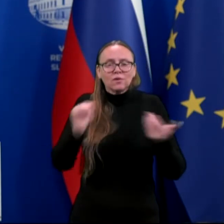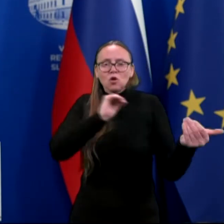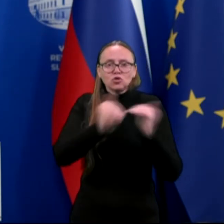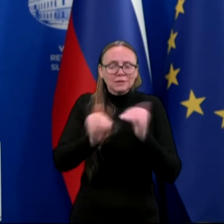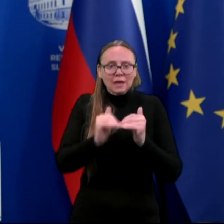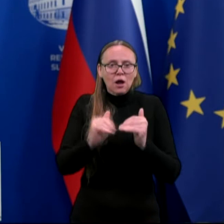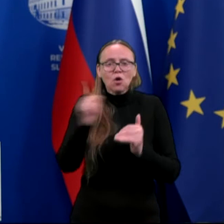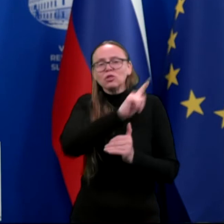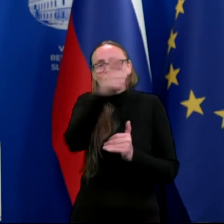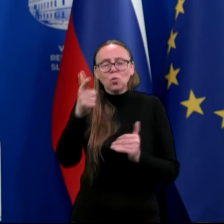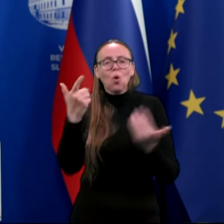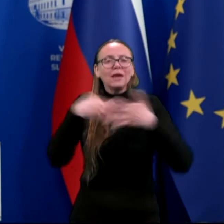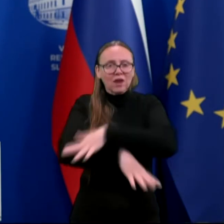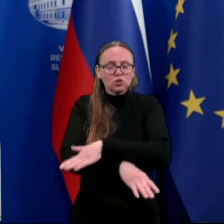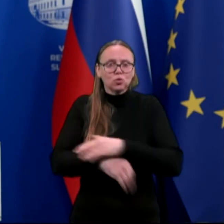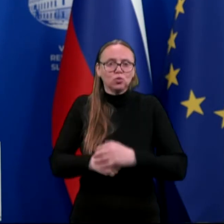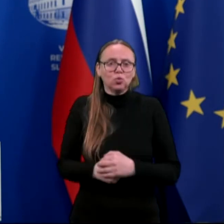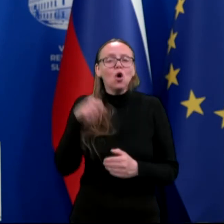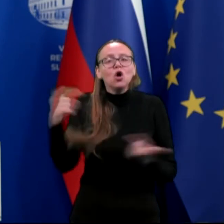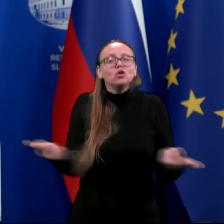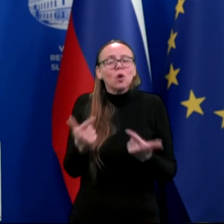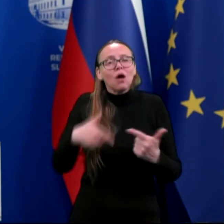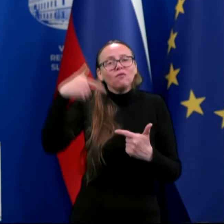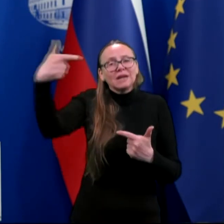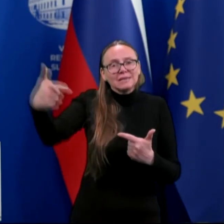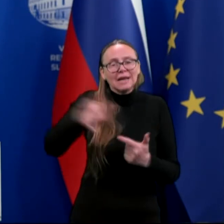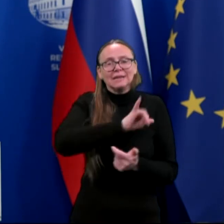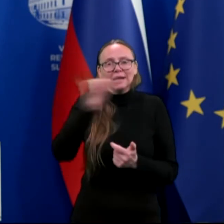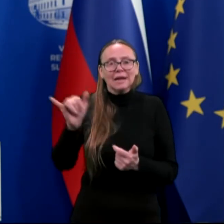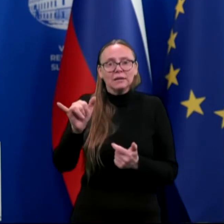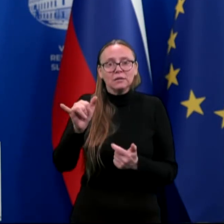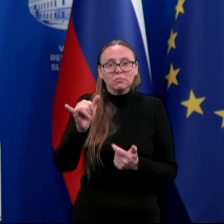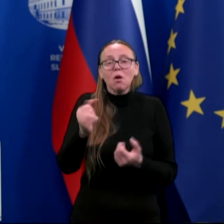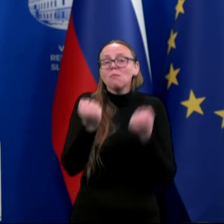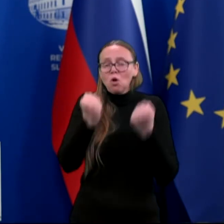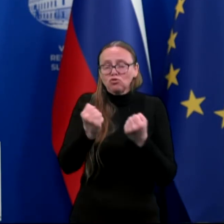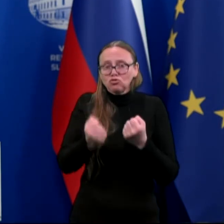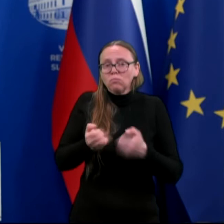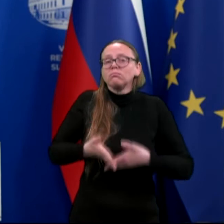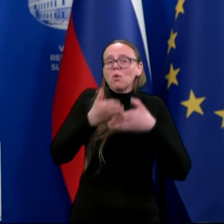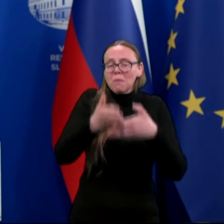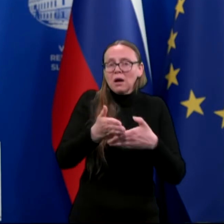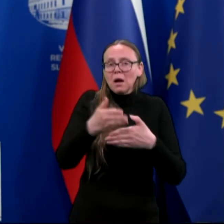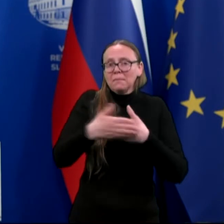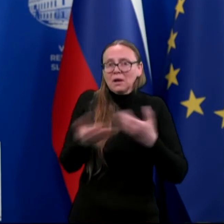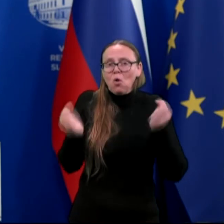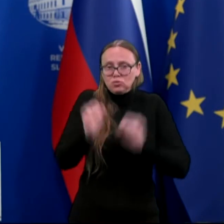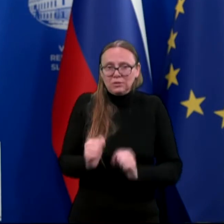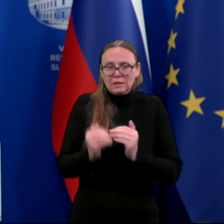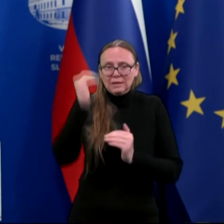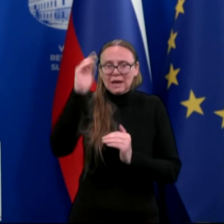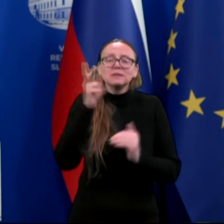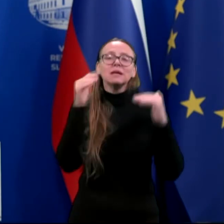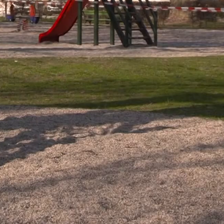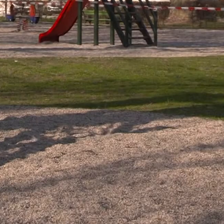socialno in drugo infrastrukturo, kar lahko v naslednjih letih bistveno prispeva k gospodarski rasti, ki bo skladna s